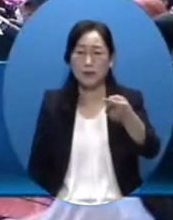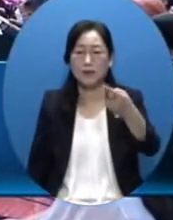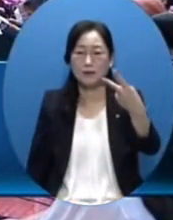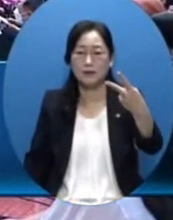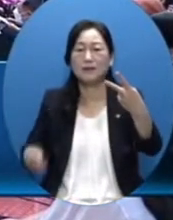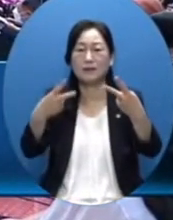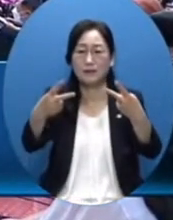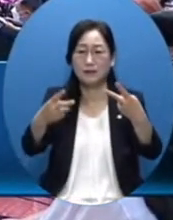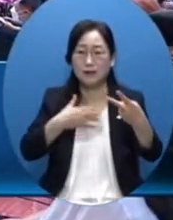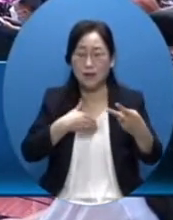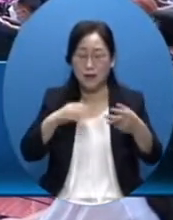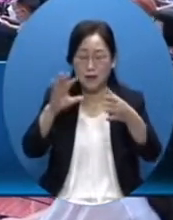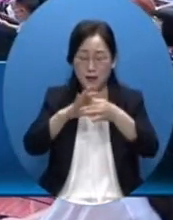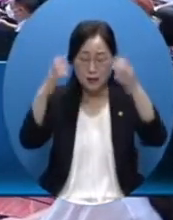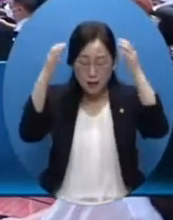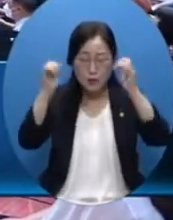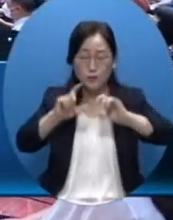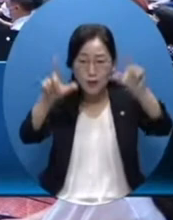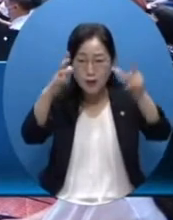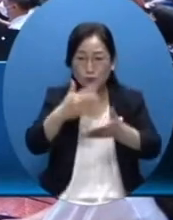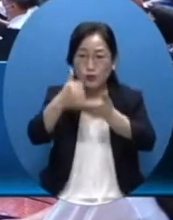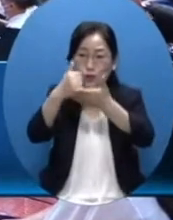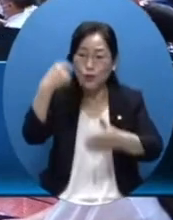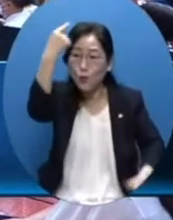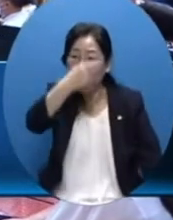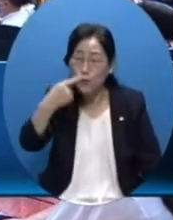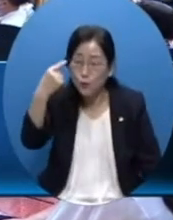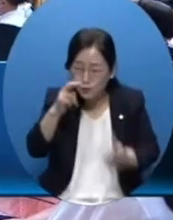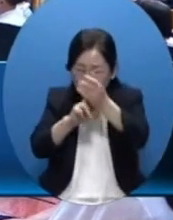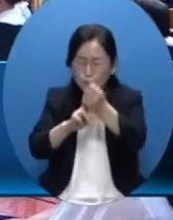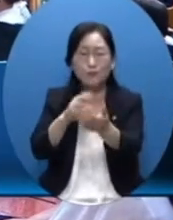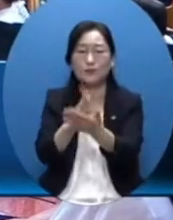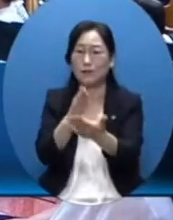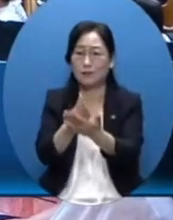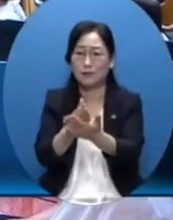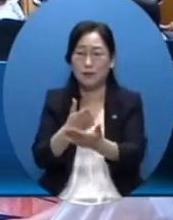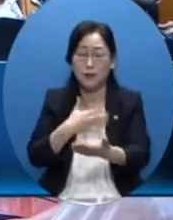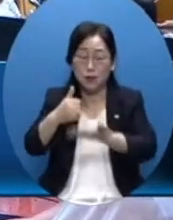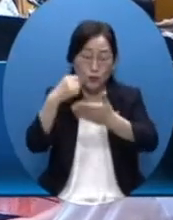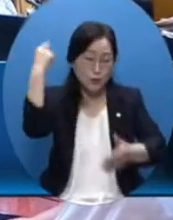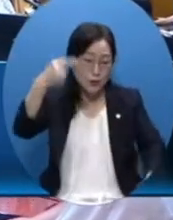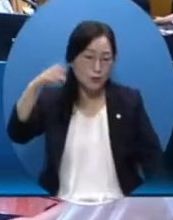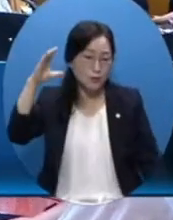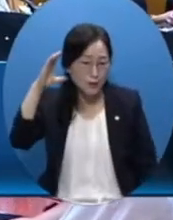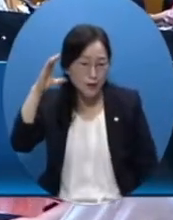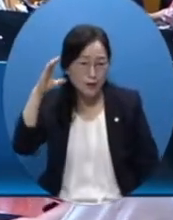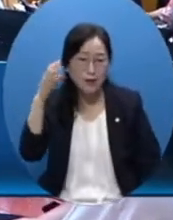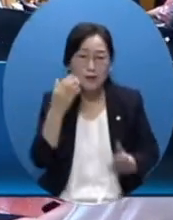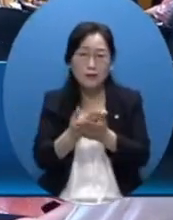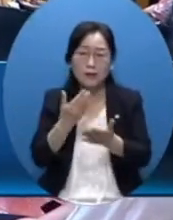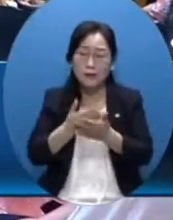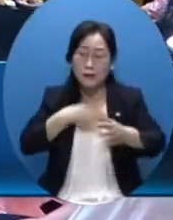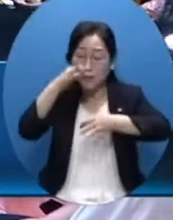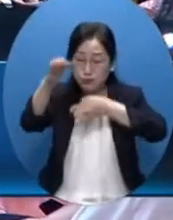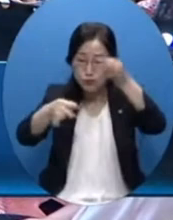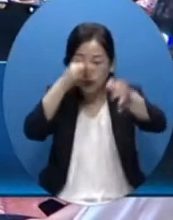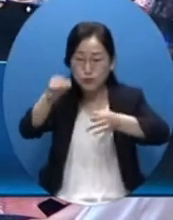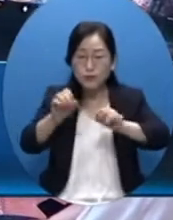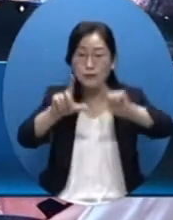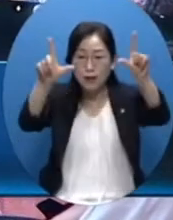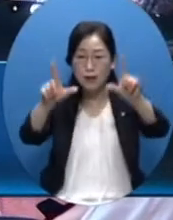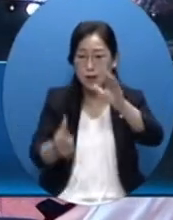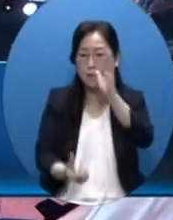절입니다 나의 괴로운 날에 죄 얼굴을 내게서 숨기지 마소서 주의 귀를 내게 별이 4 내가 부르짖는 날에 속히